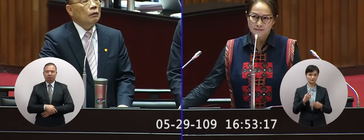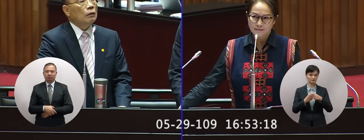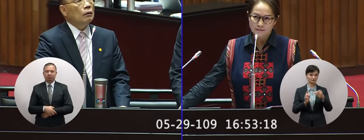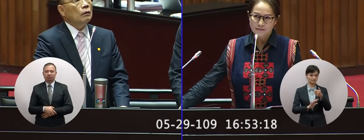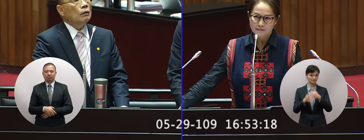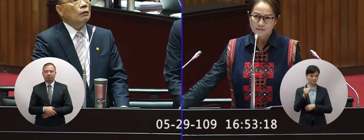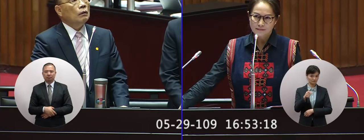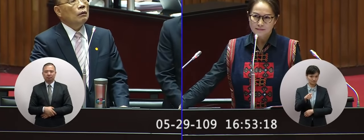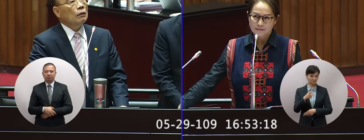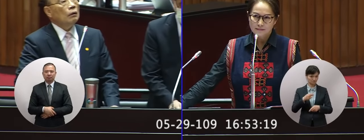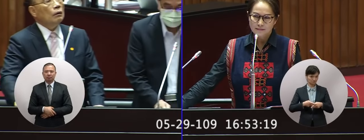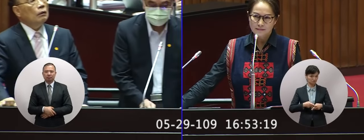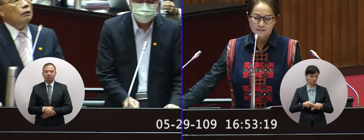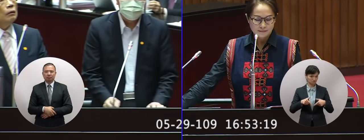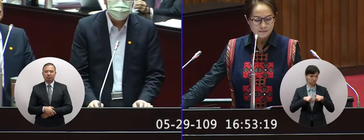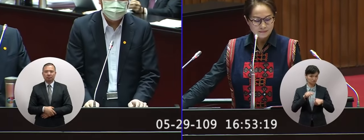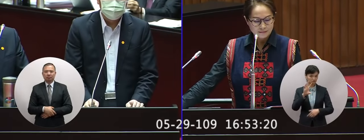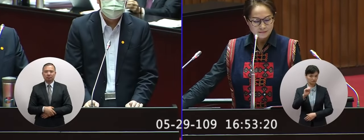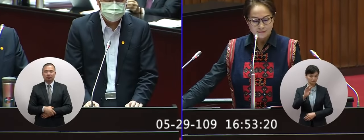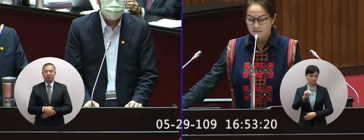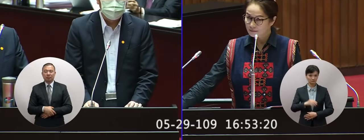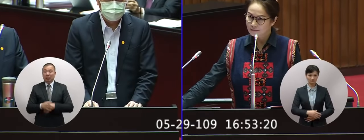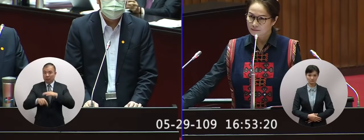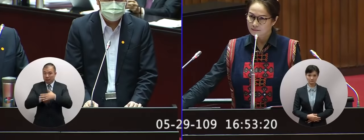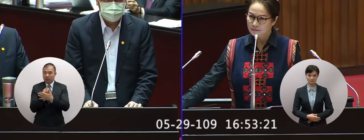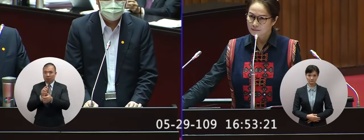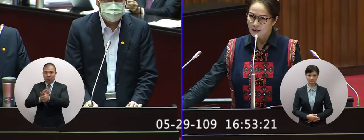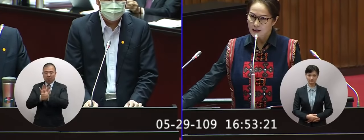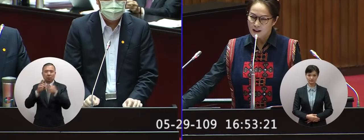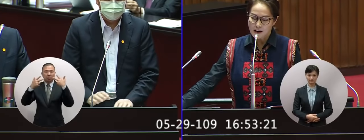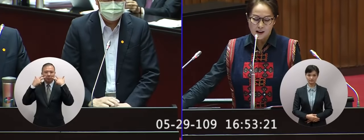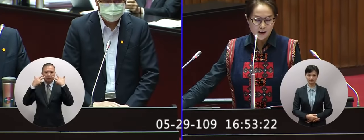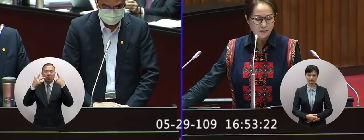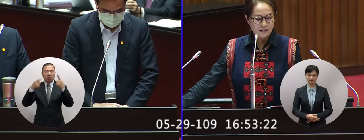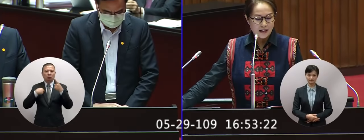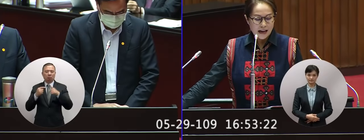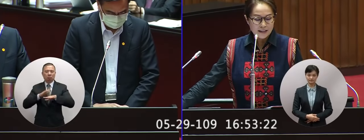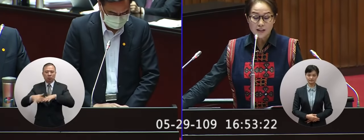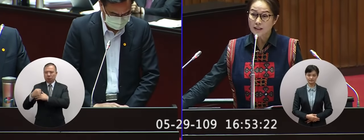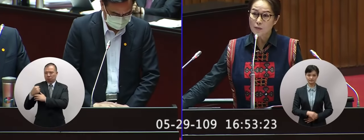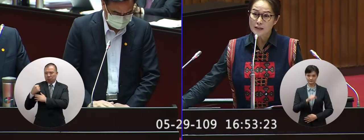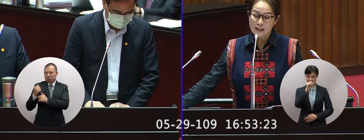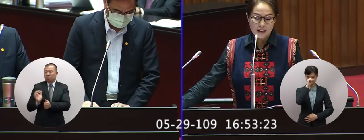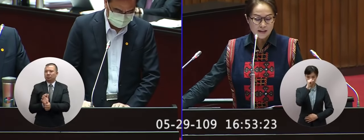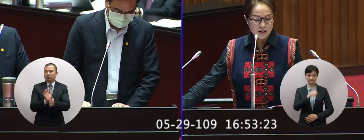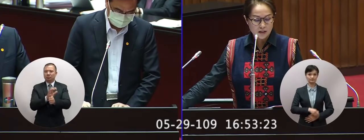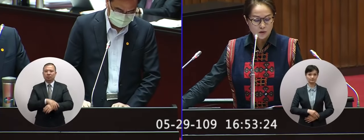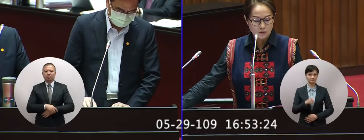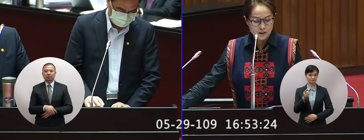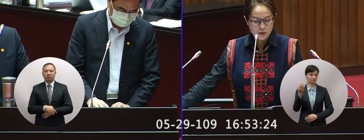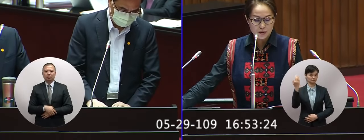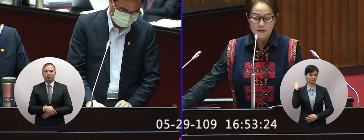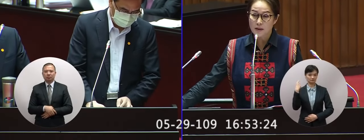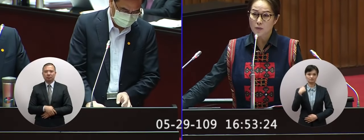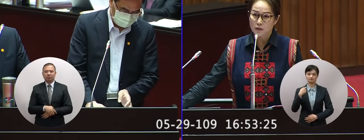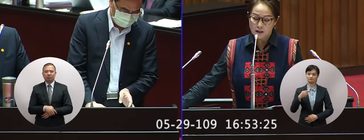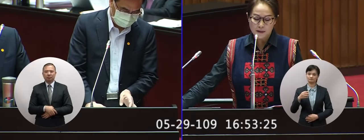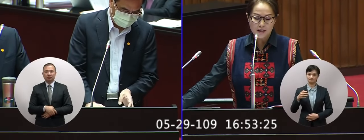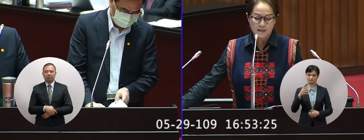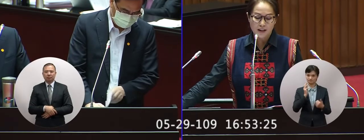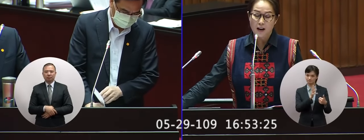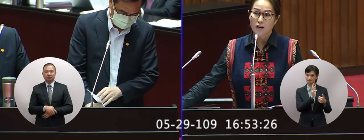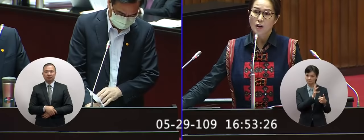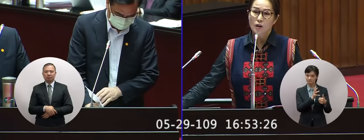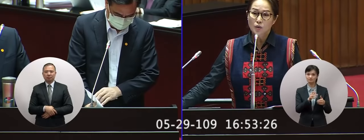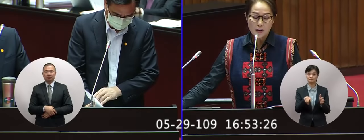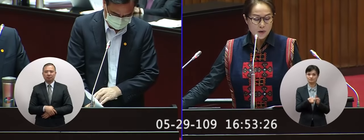心？ 只要是为人民做事的，我们都会自己推动。 好，还记得我在那一次的总质询里面，我特